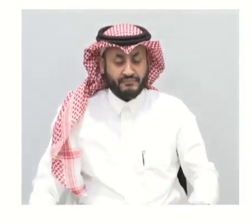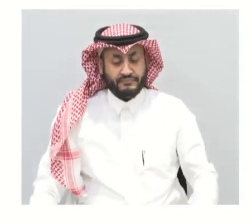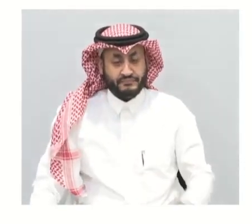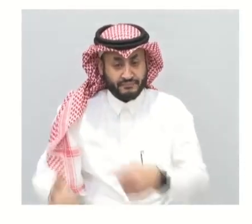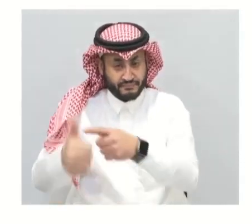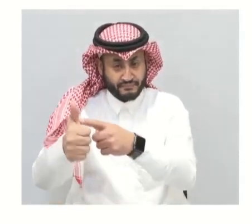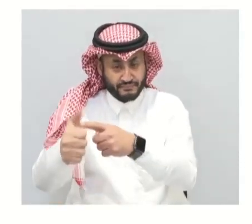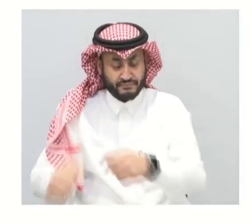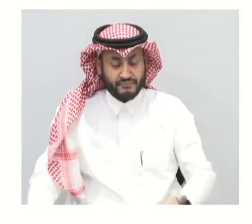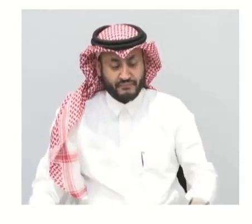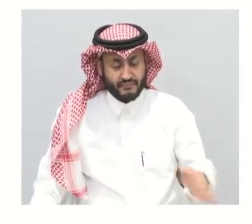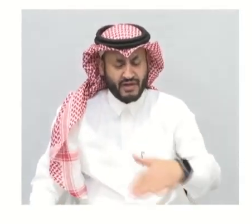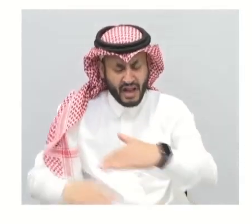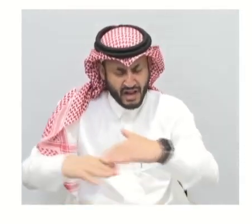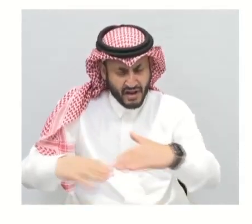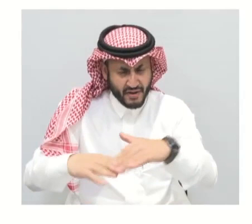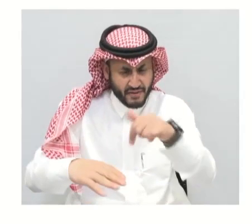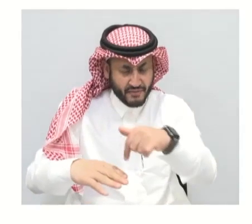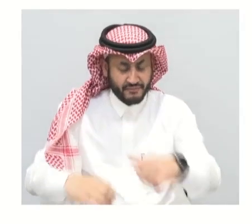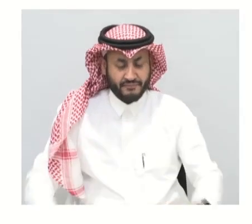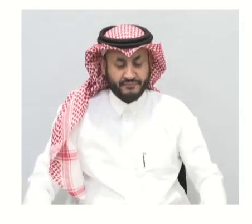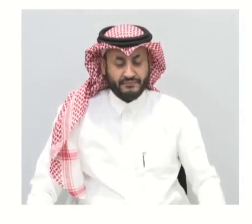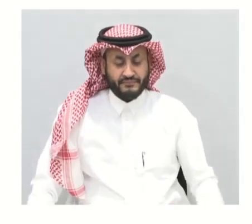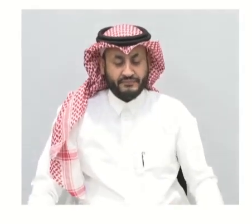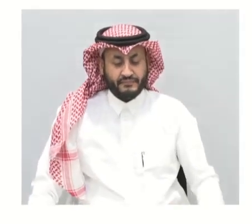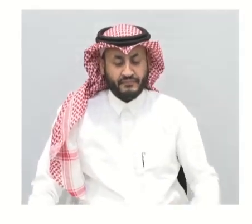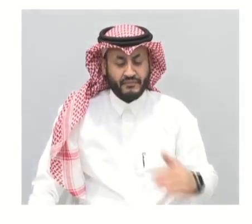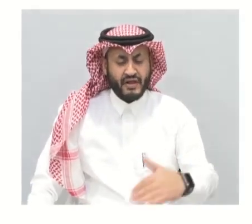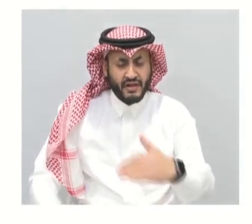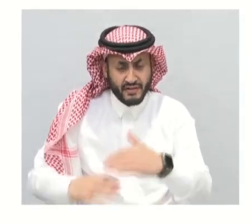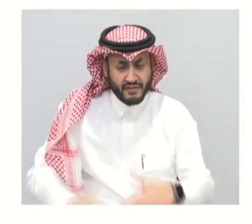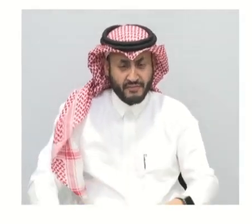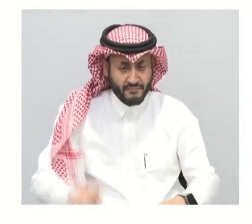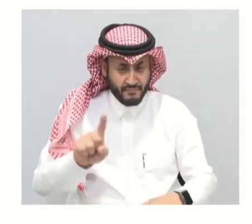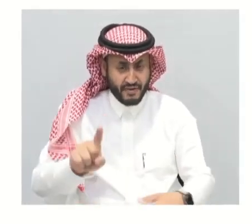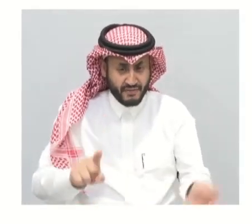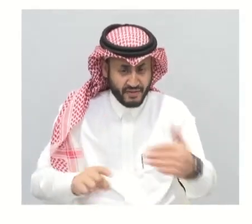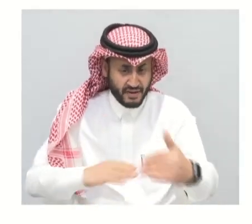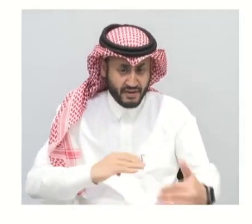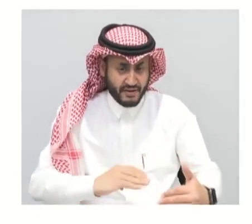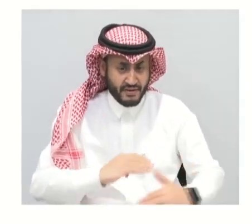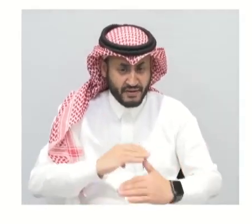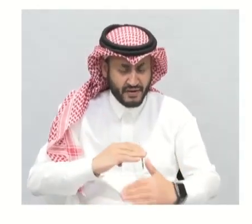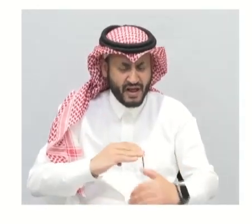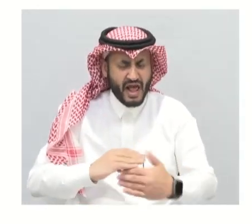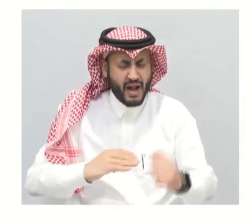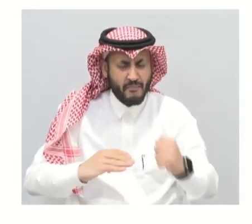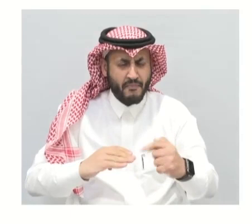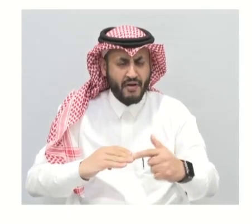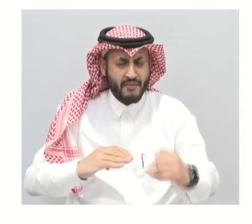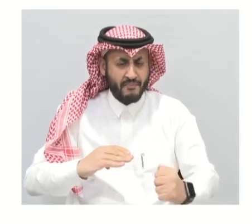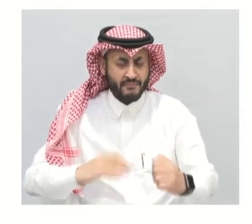مباشره باتجاه الارض التربه تحت السطحيه الى ان نصل الى النطاق جيم وهو التربه الصخريه